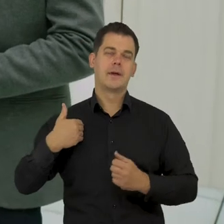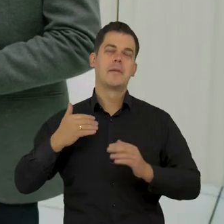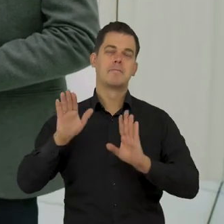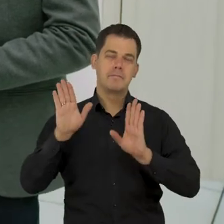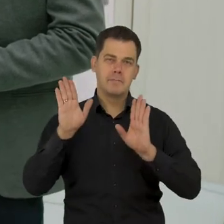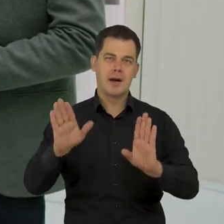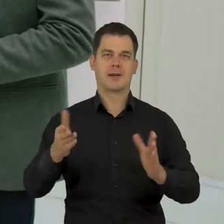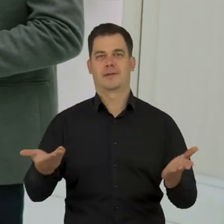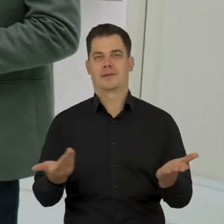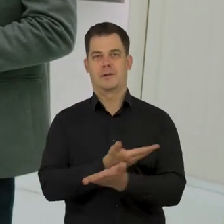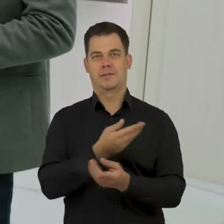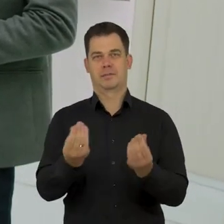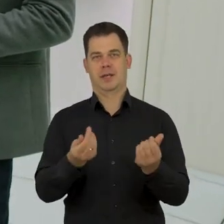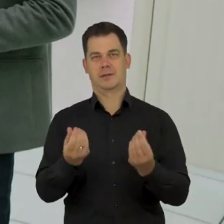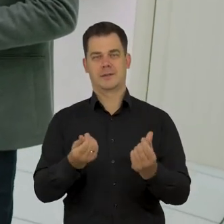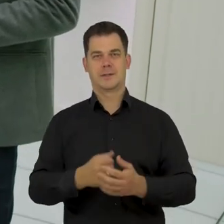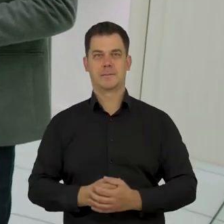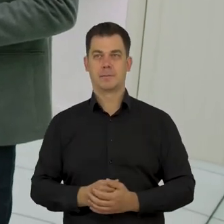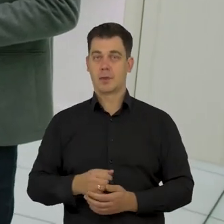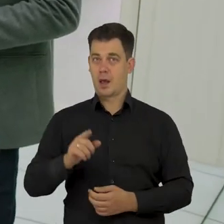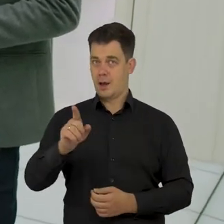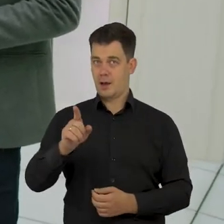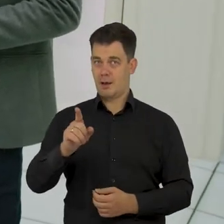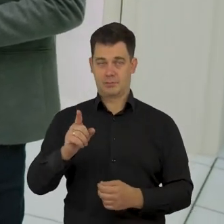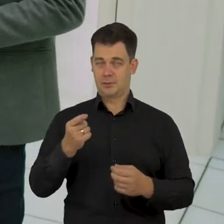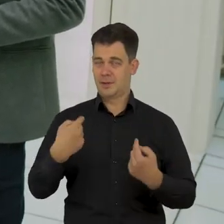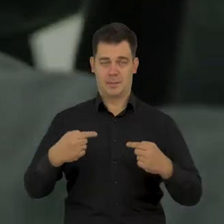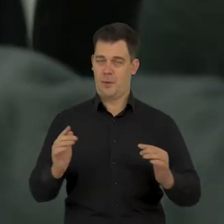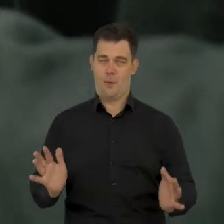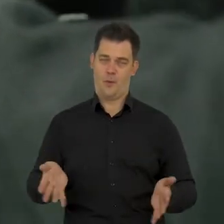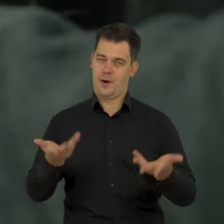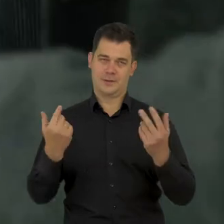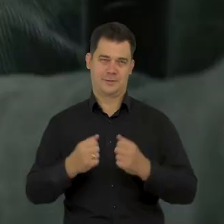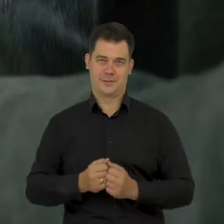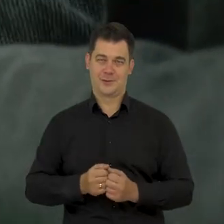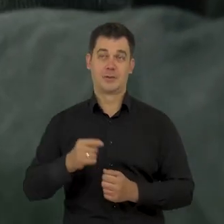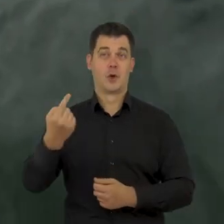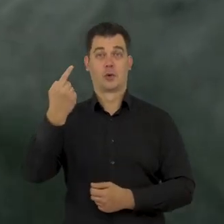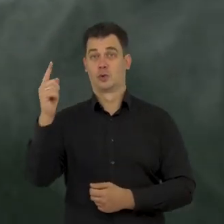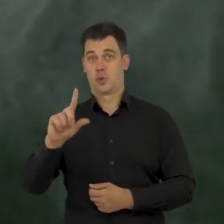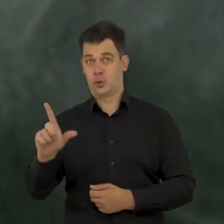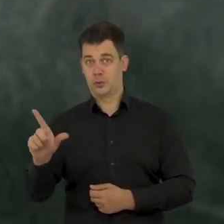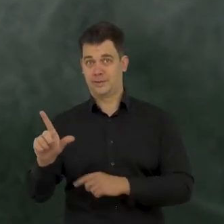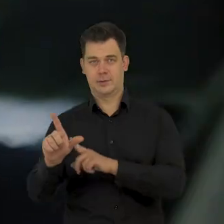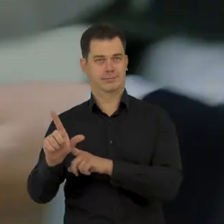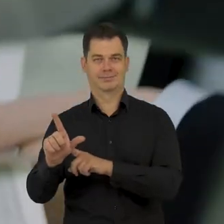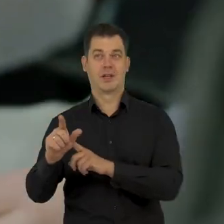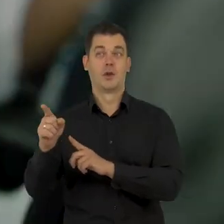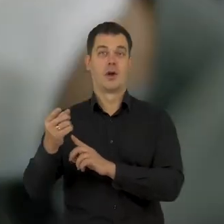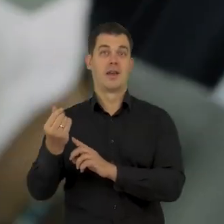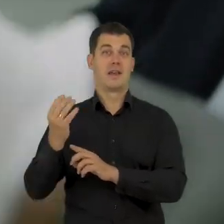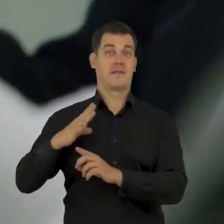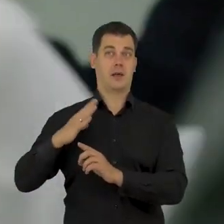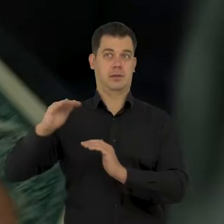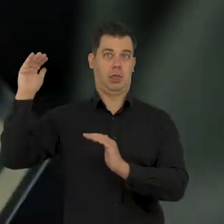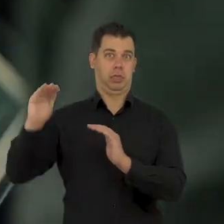obywatele Rzeczpospolitej posługują się nowym pieniądzem. Ale aby nie było tak łatwo, tym pieniądzem wcale nie